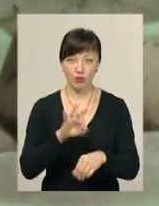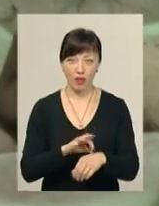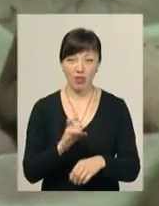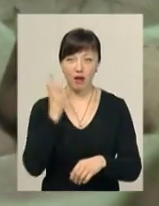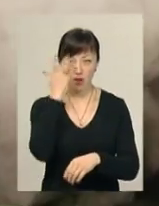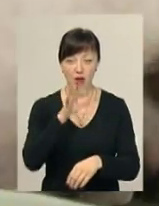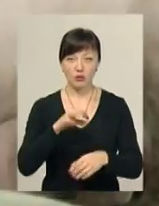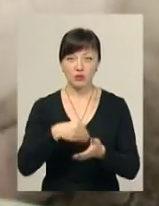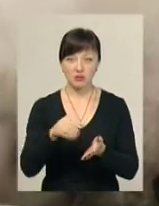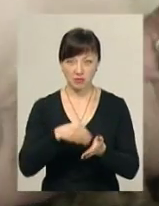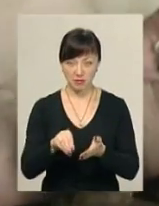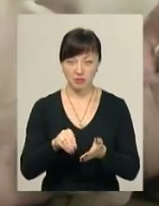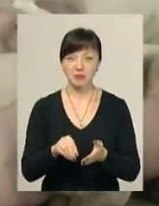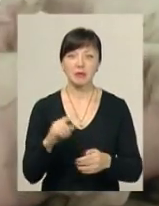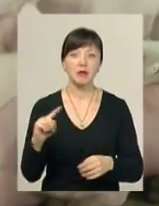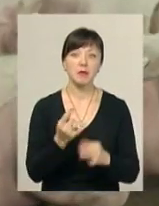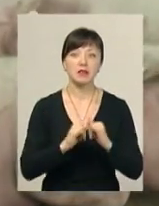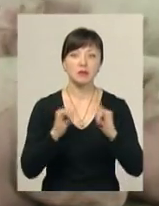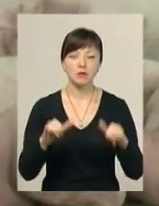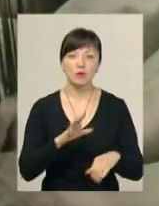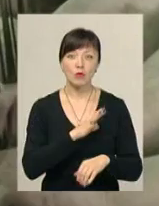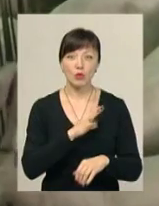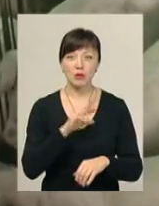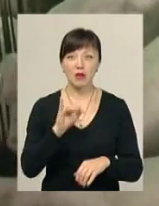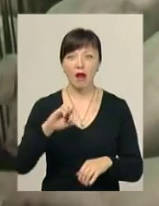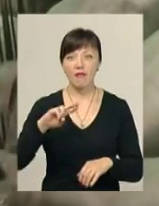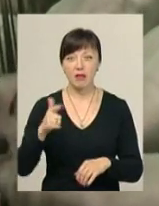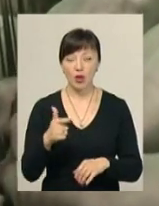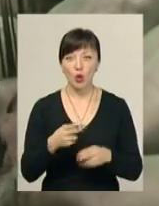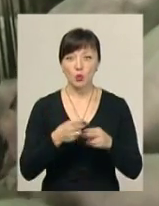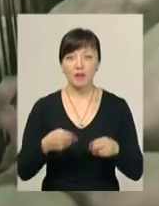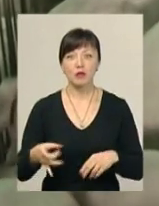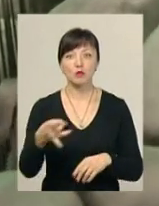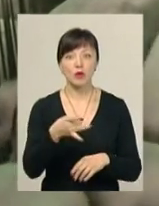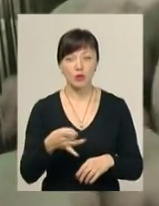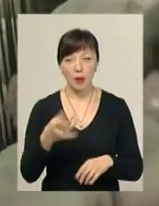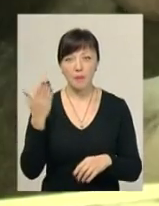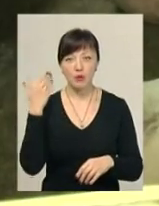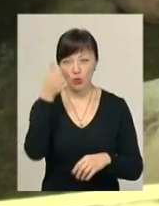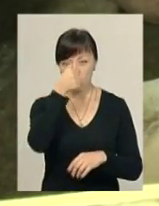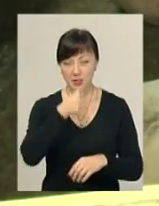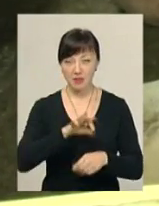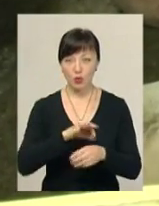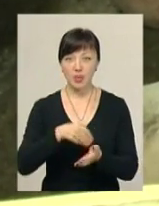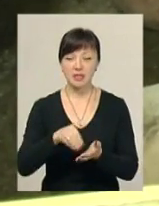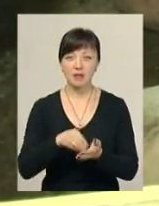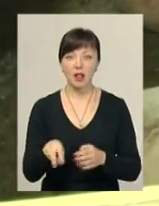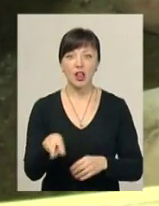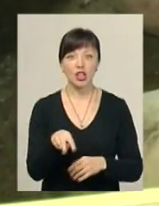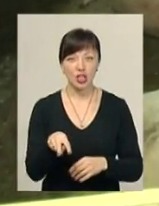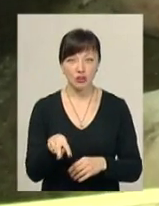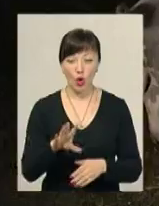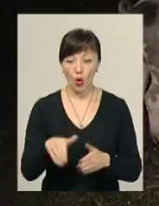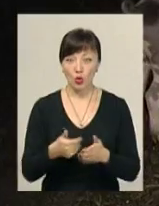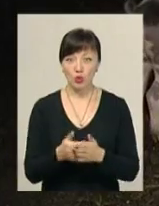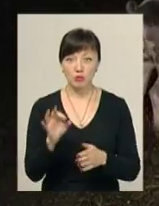на африканську чуму свиней. Перший спалах африканки був у травні у Дунаєвецькому районі. Минулого місяця хворіли свині у Летичеві.